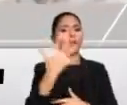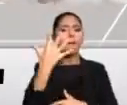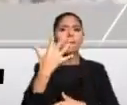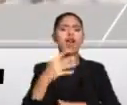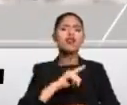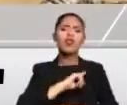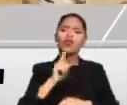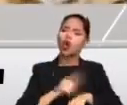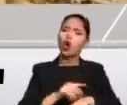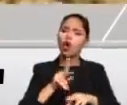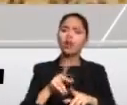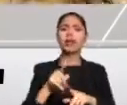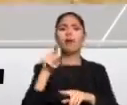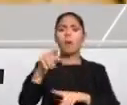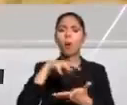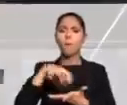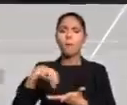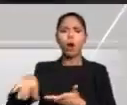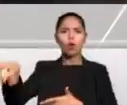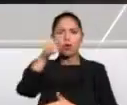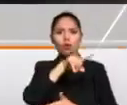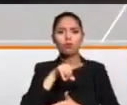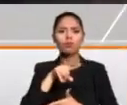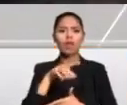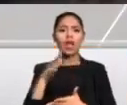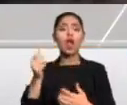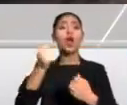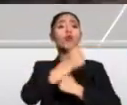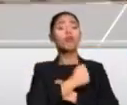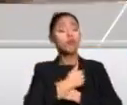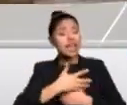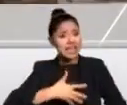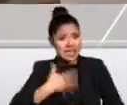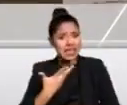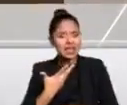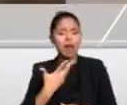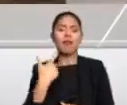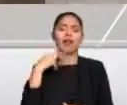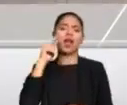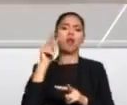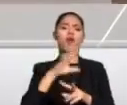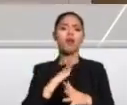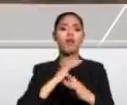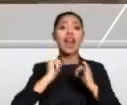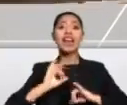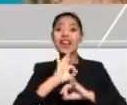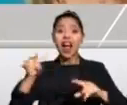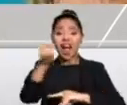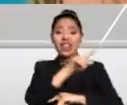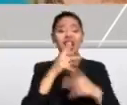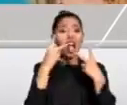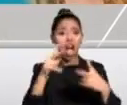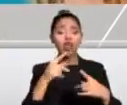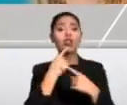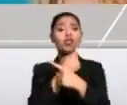gibi faaliyet gösteren bu kesimler kucaklanmak istemediklerini açıkça ortaya koyuyorlar. Rahatsızlıklarını açıkça